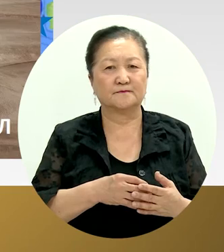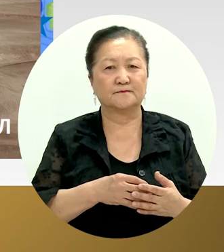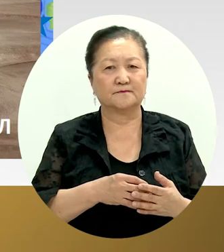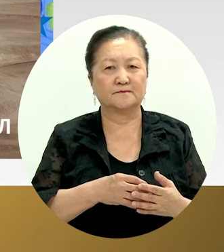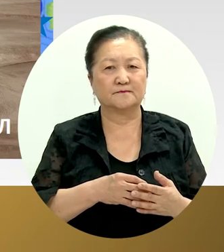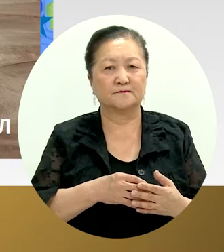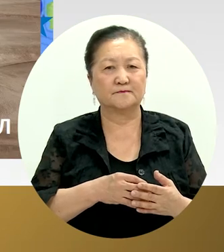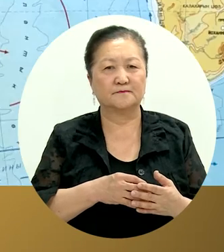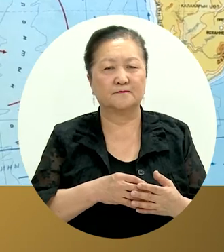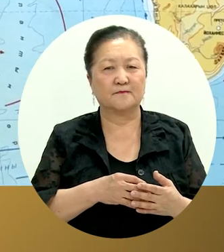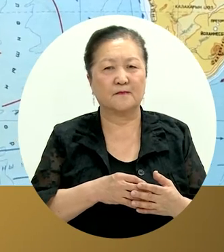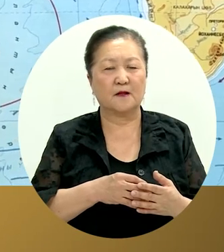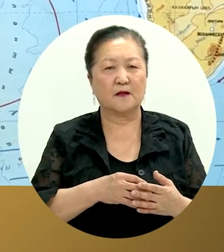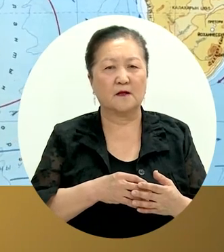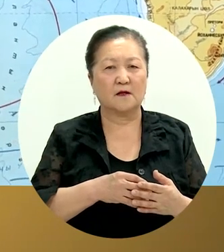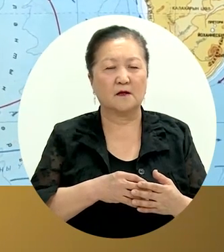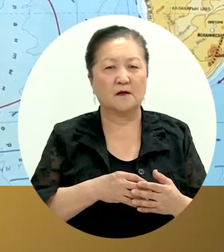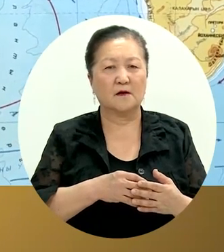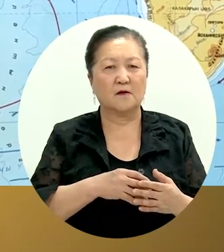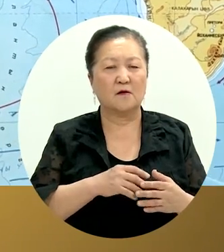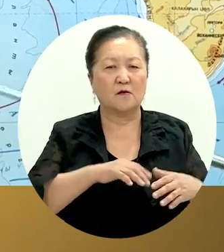За энэ урсгалын маань нэр